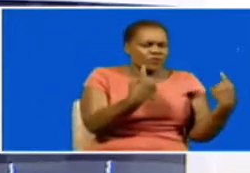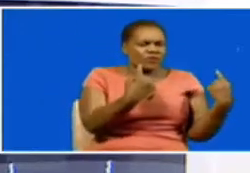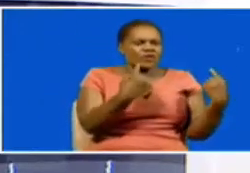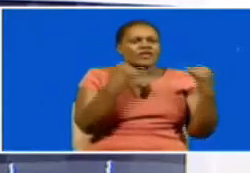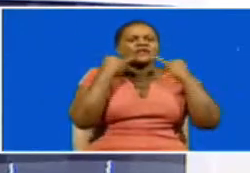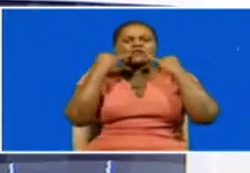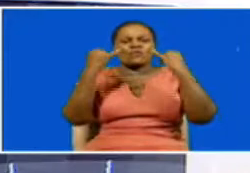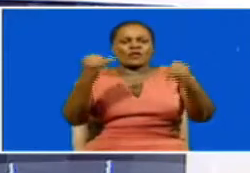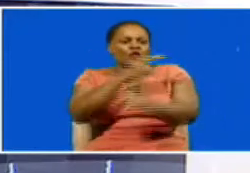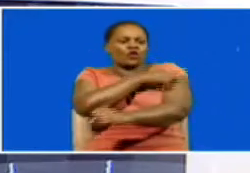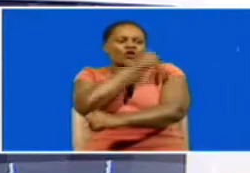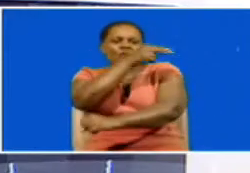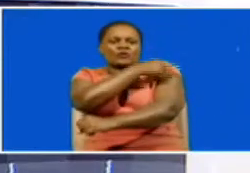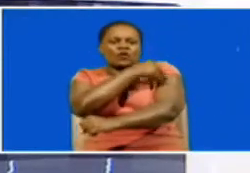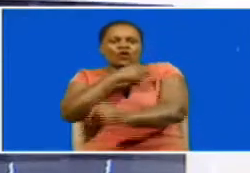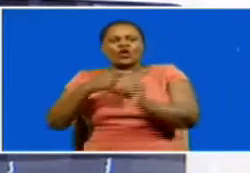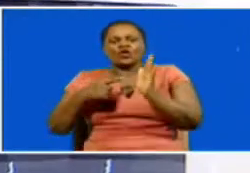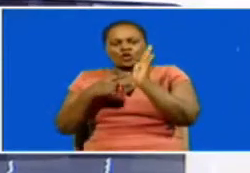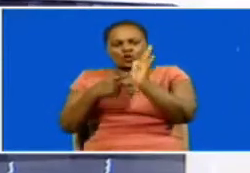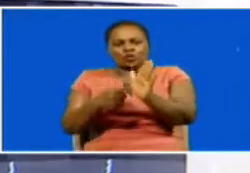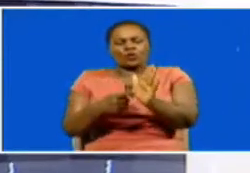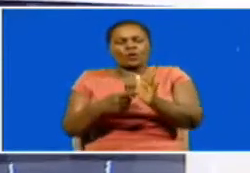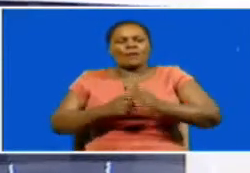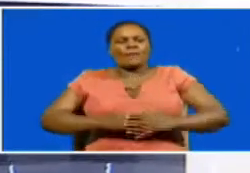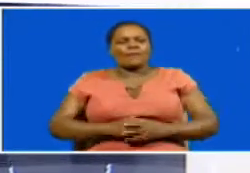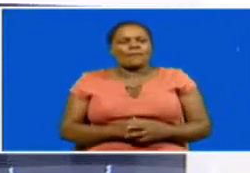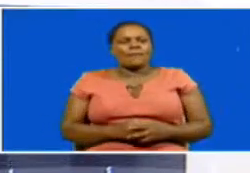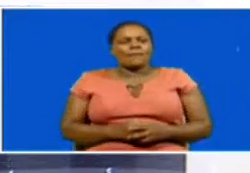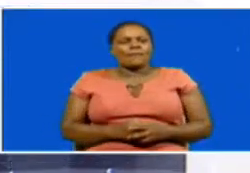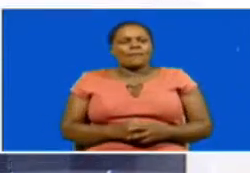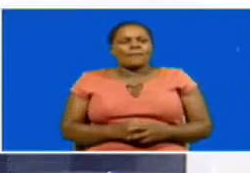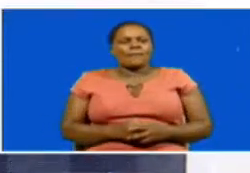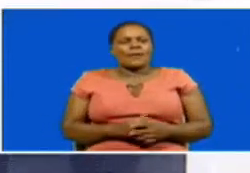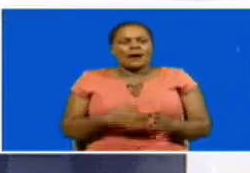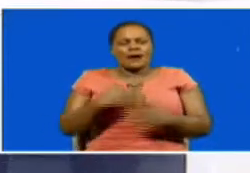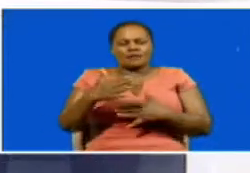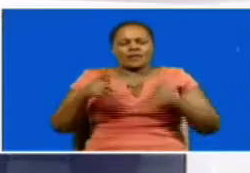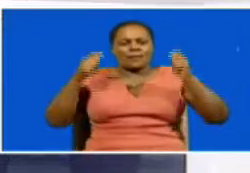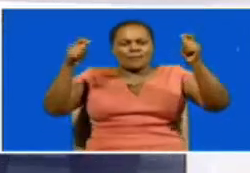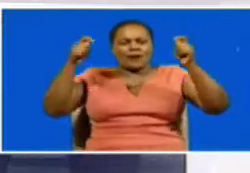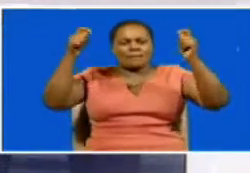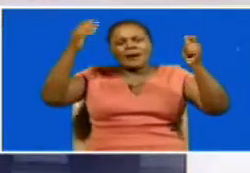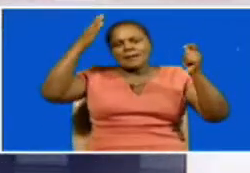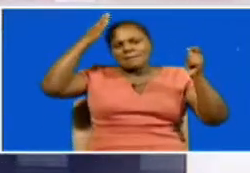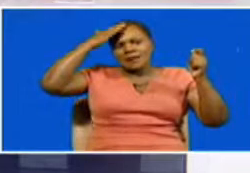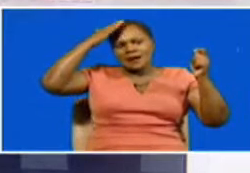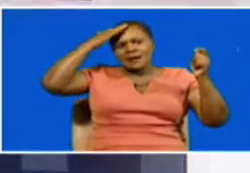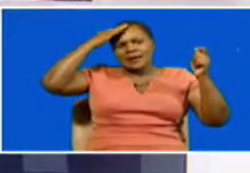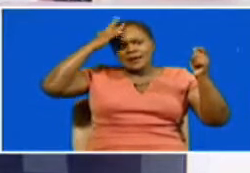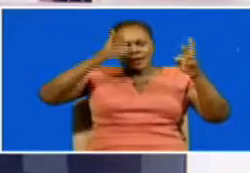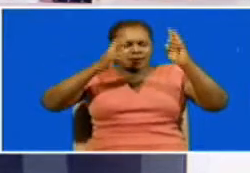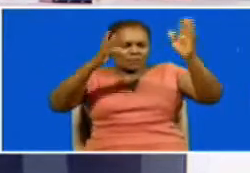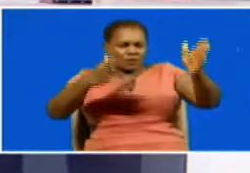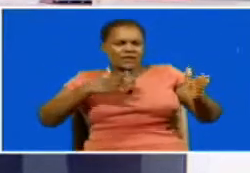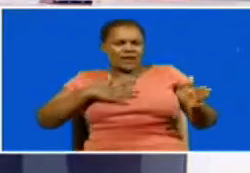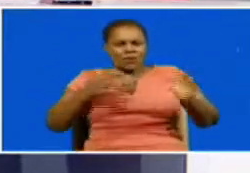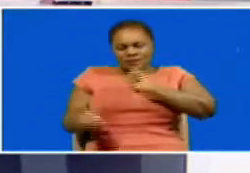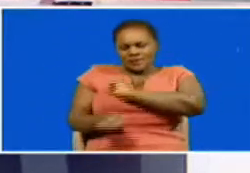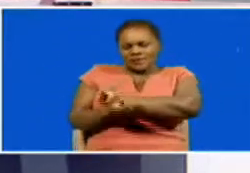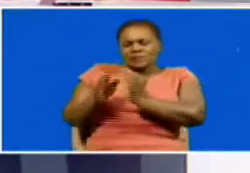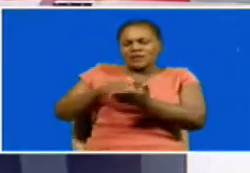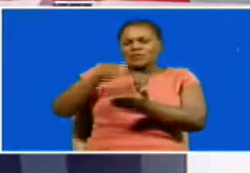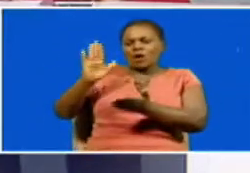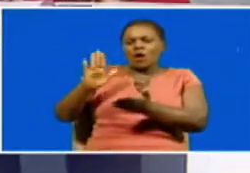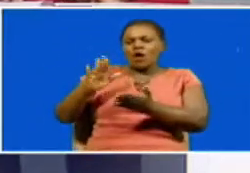takwimu za hospitali ya rufaa ya Jaramogi Oginga Odinga baada ya maandamano ya siku ya Jumatatu. Bramo Bwire anatuarifu